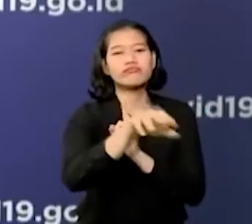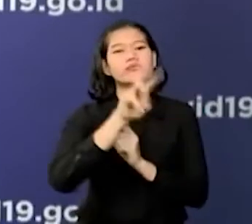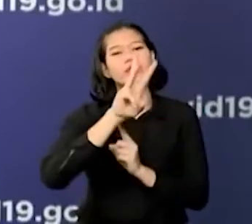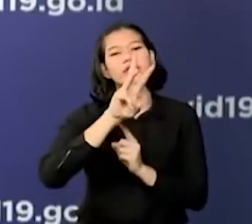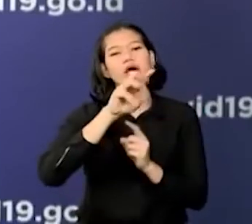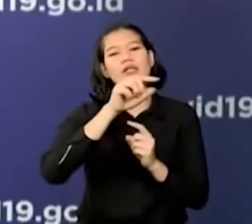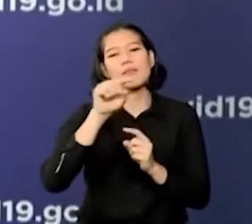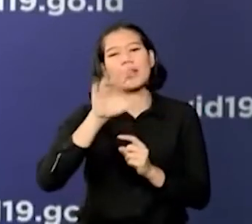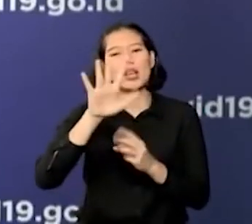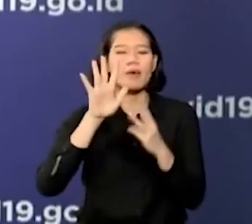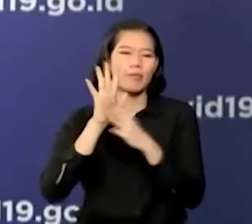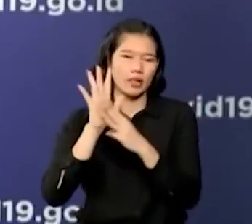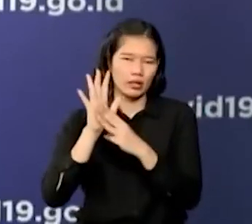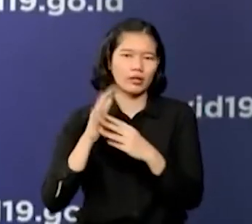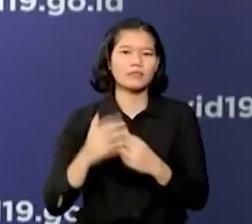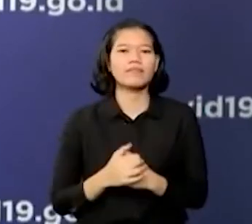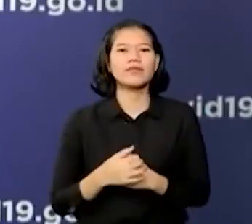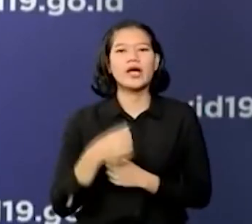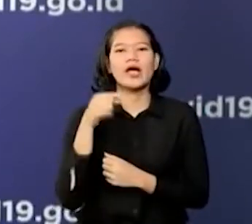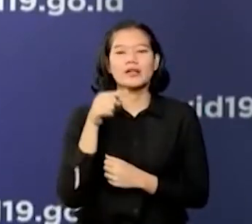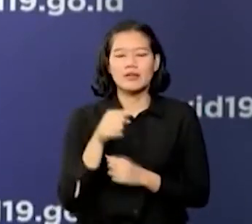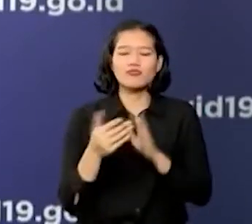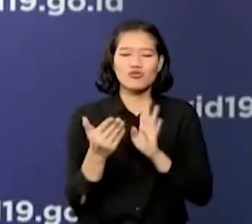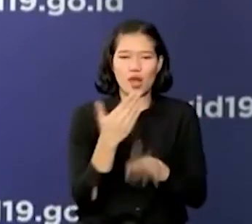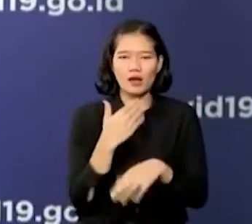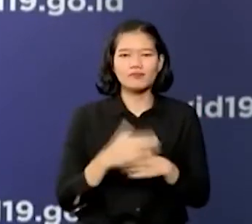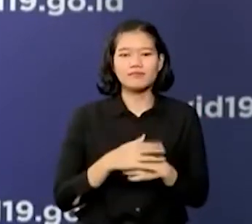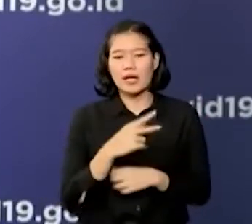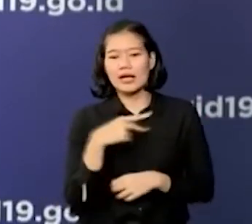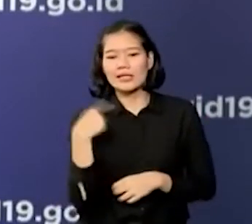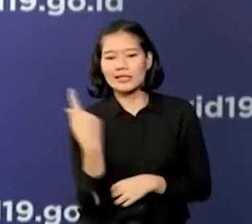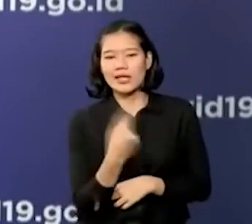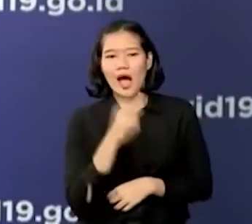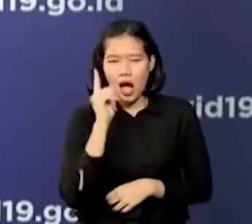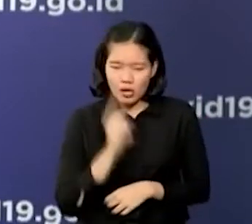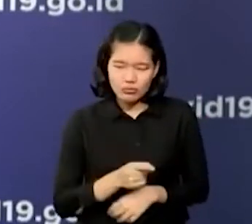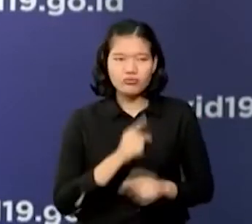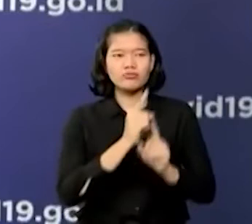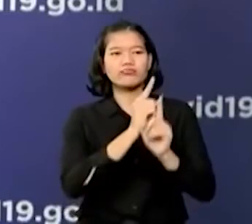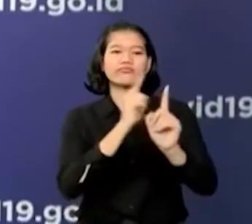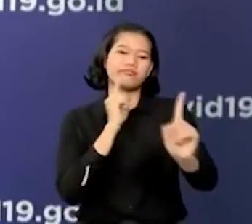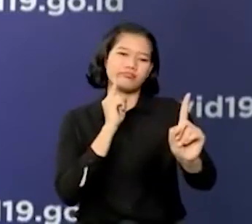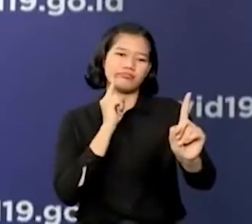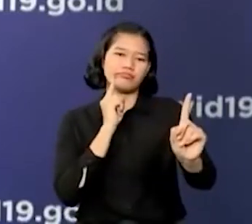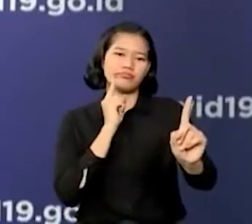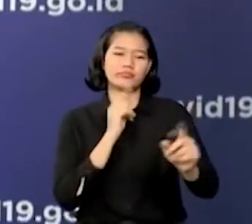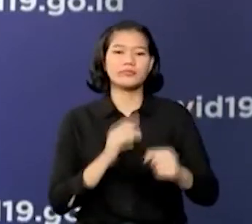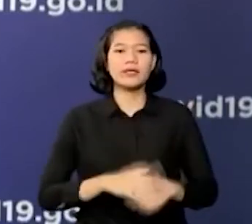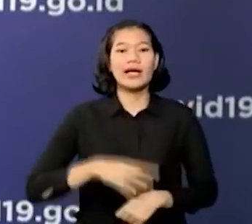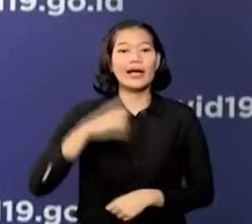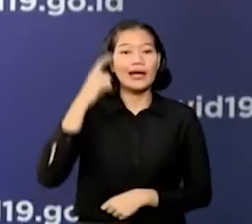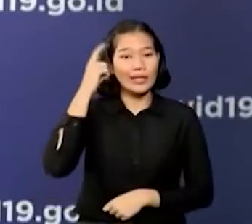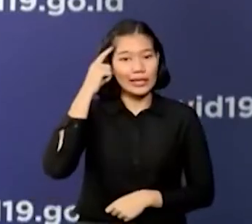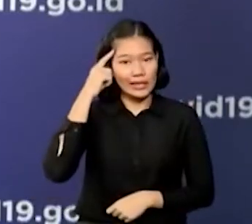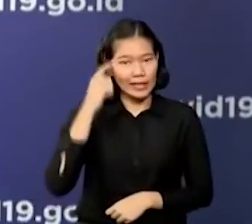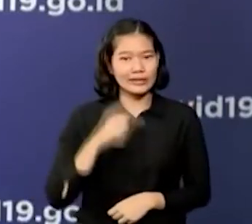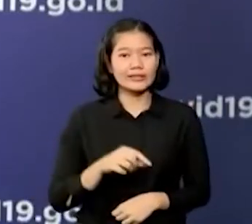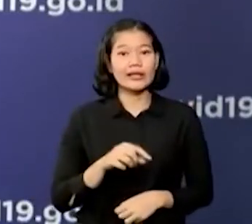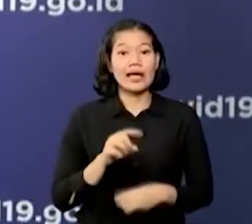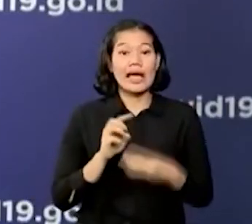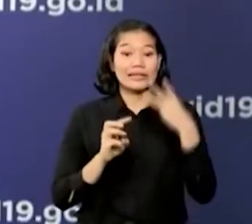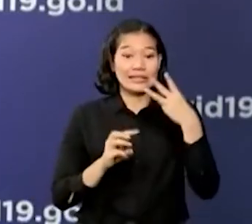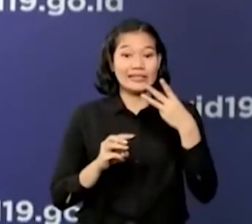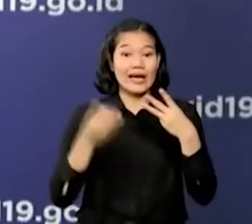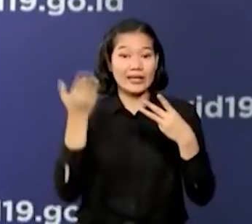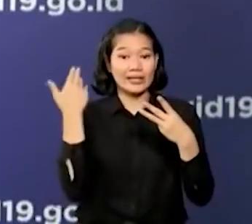sampai 3-5 meter. Maka sekali lagi, kita harus saling jaga jarak. Ingat, 3 kombinasi